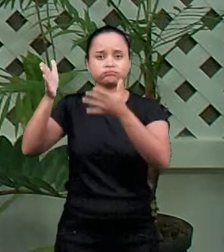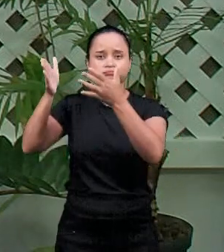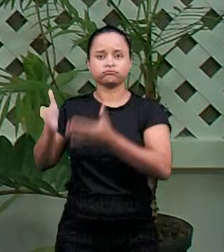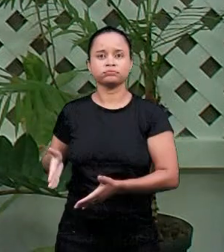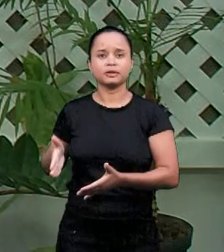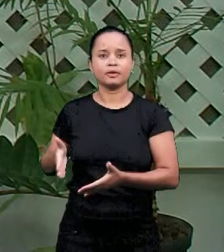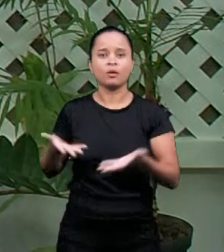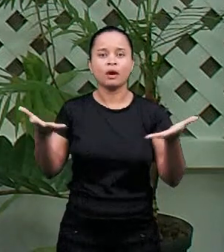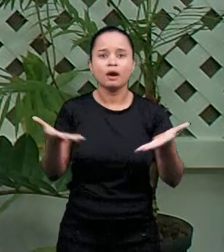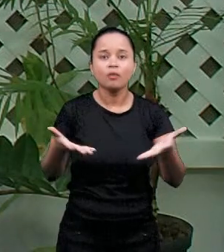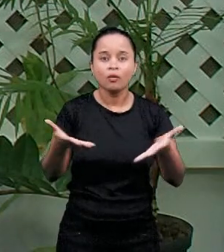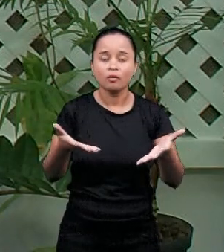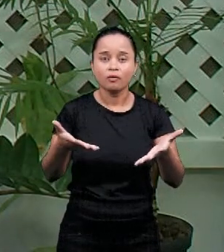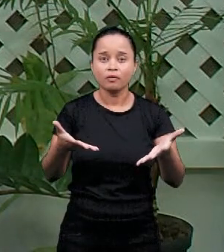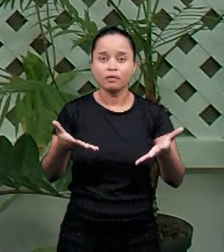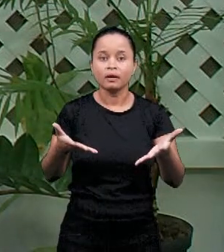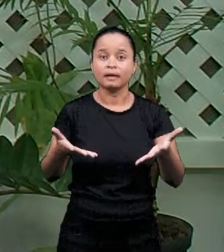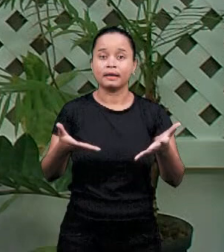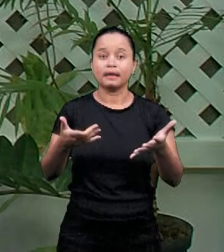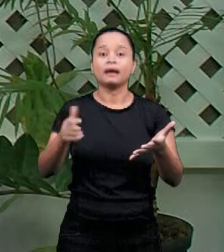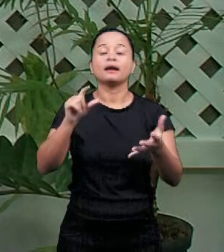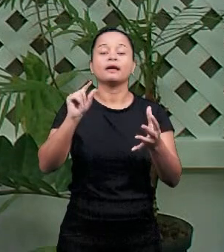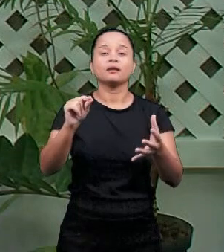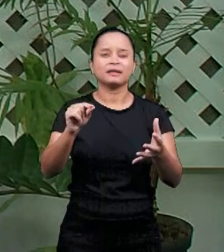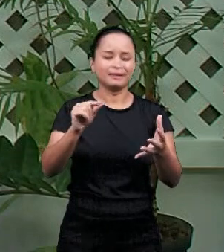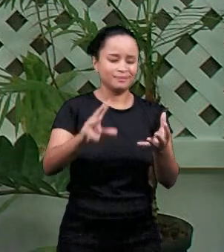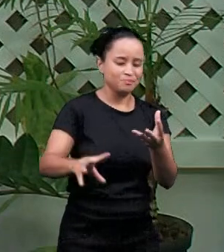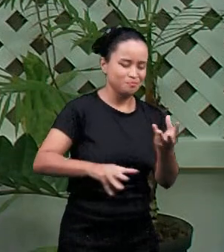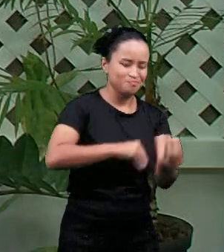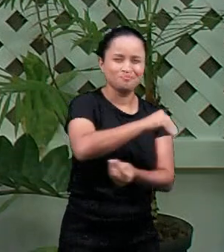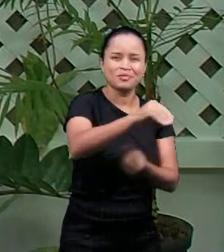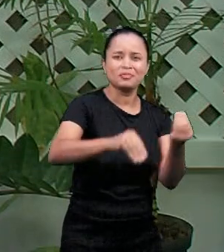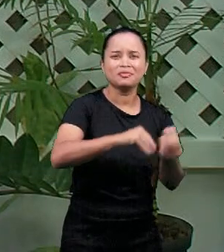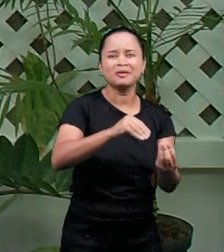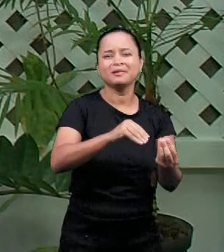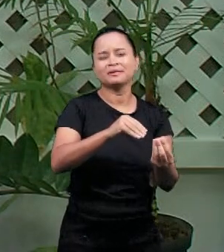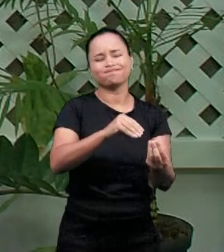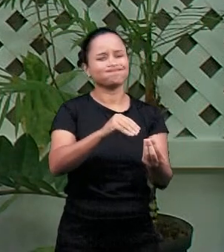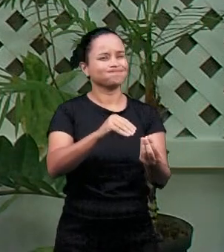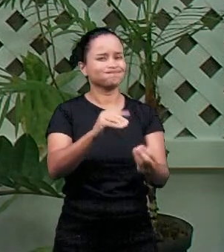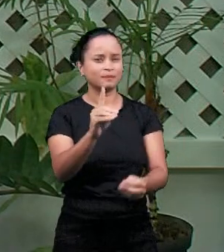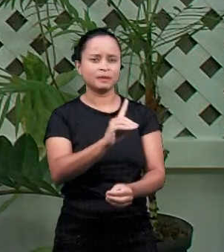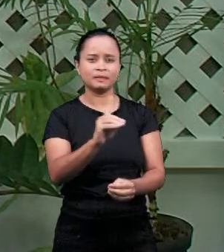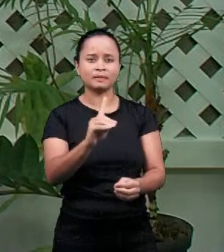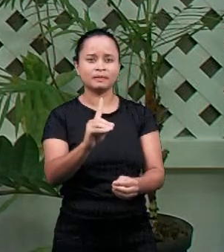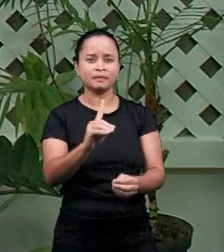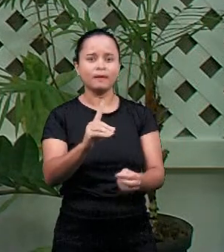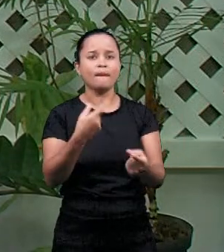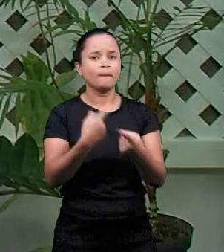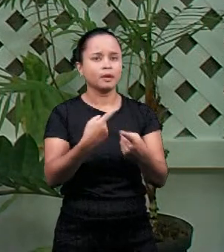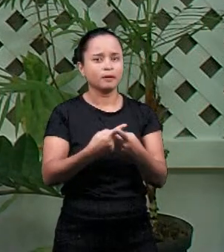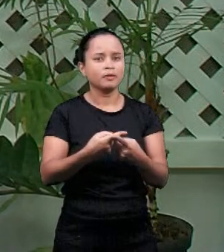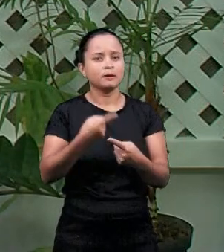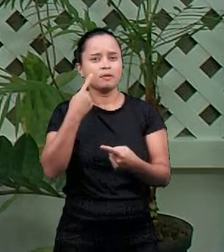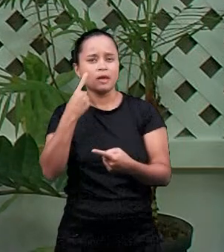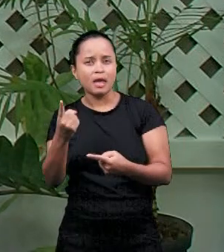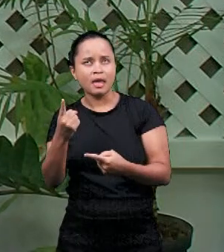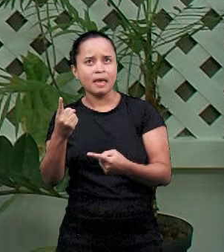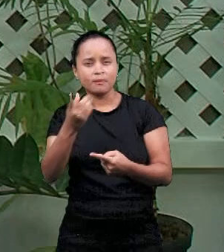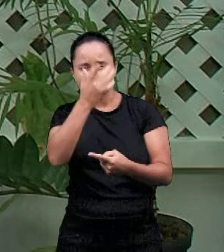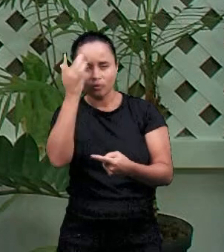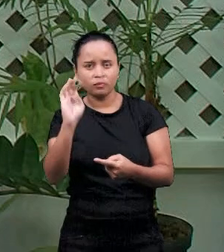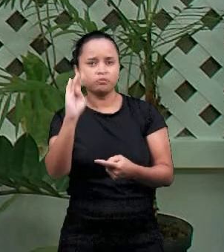nuit, elle ne soit pas touchée par ces choses-là. Parce que quand on prend l'Antichrist, l'apostate, il sort de parmi